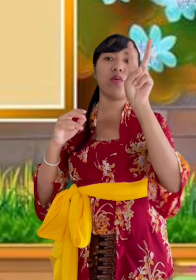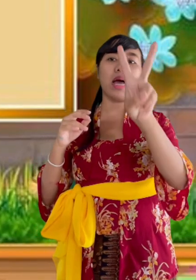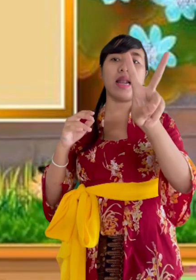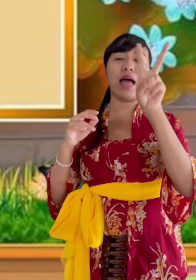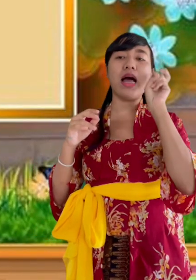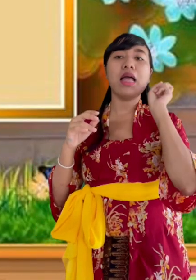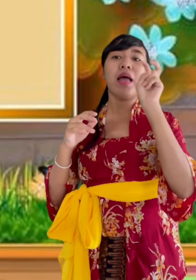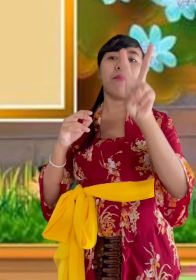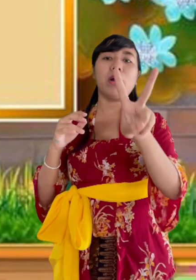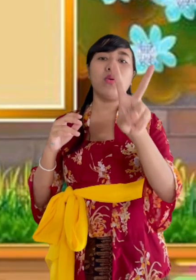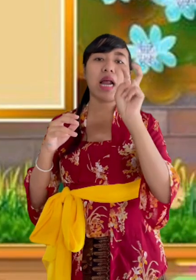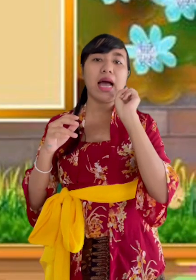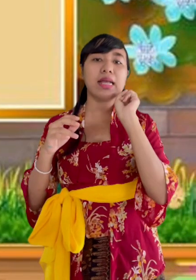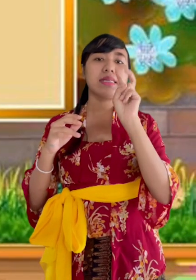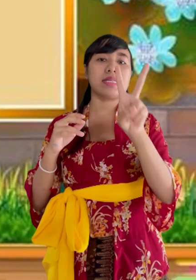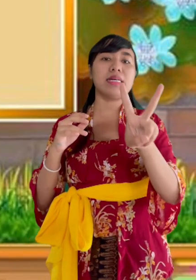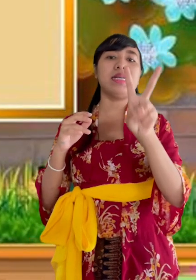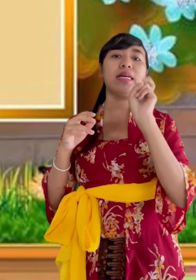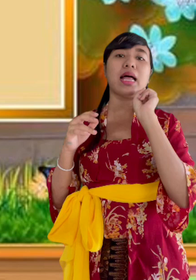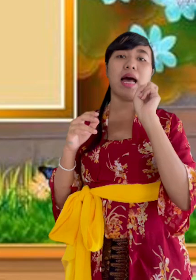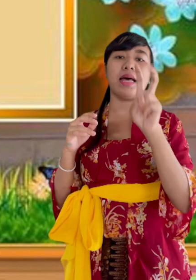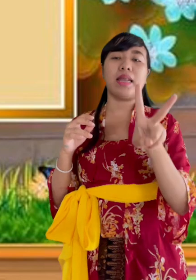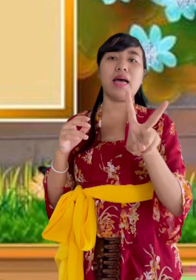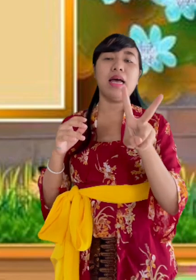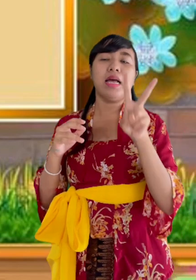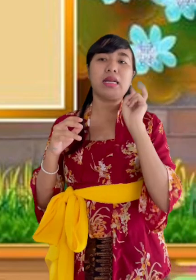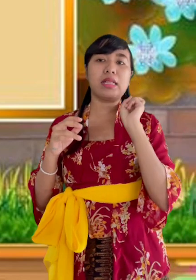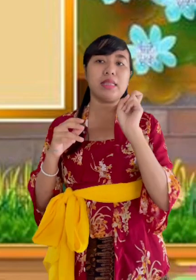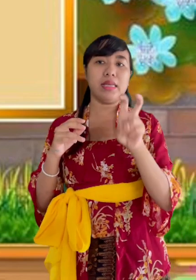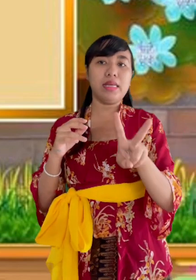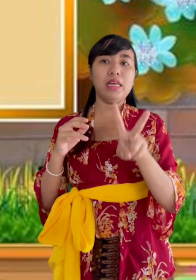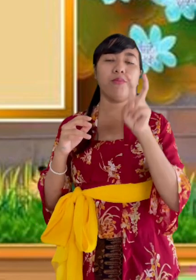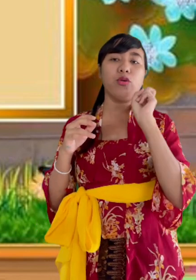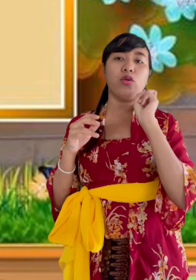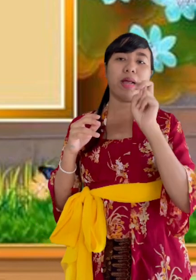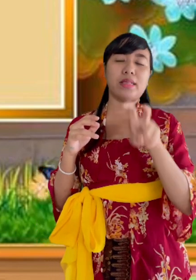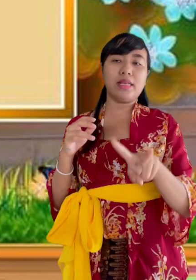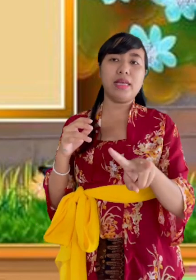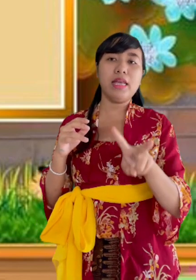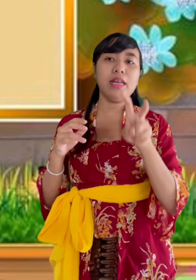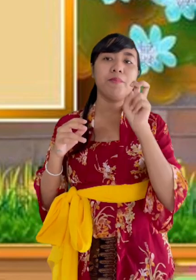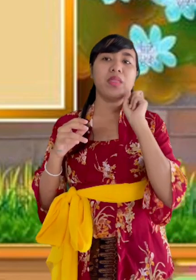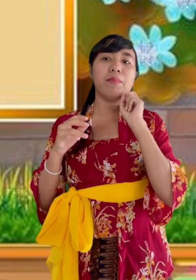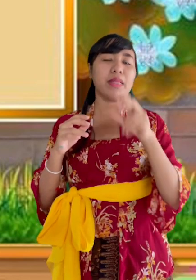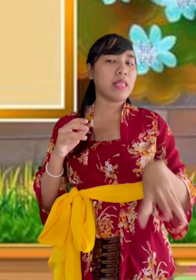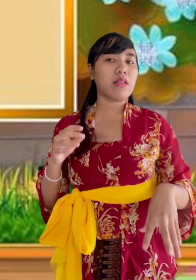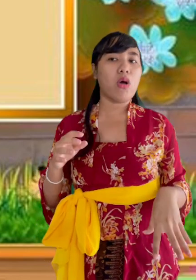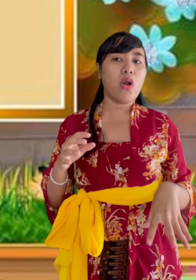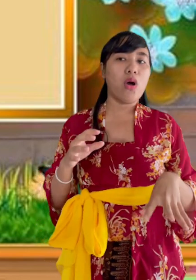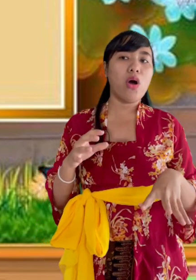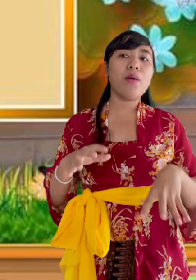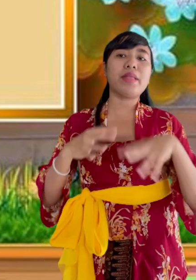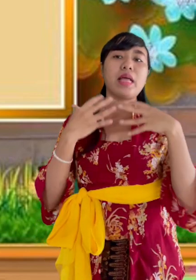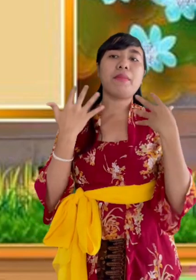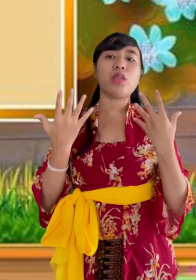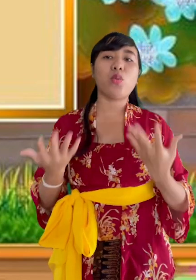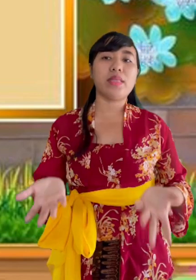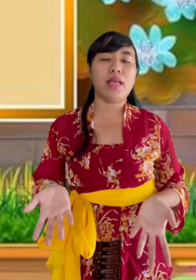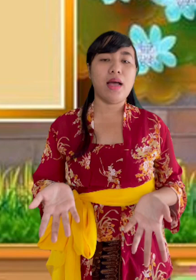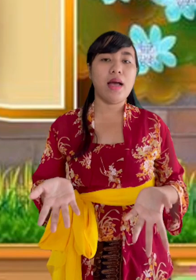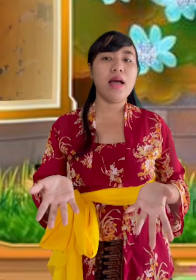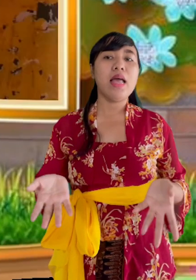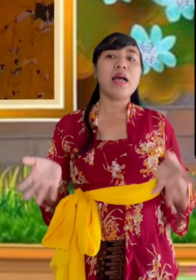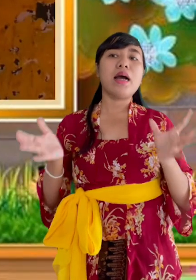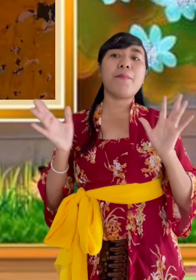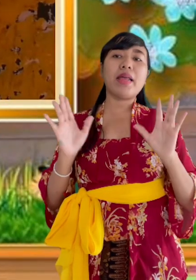kita yang kedua adalah pengurangan sederhana. Nanti Bu Guru Martin minta tolong, minta